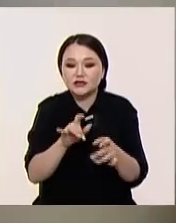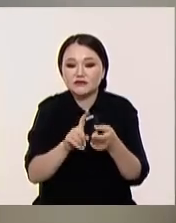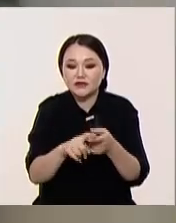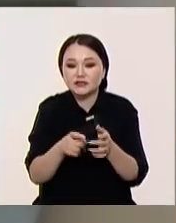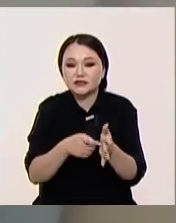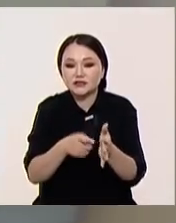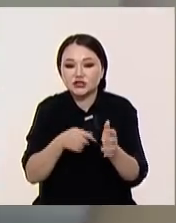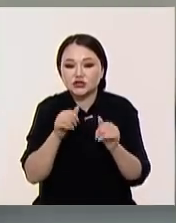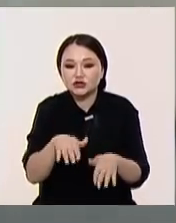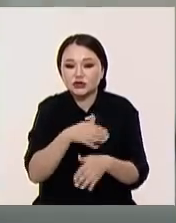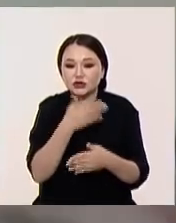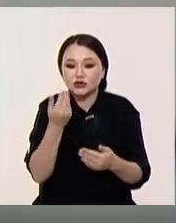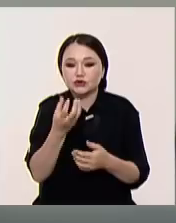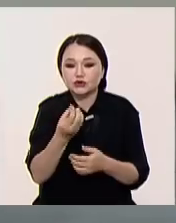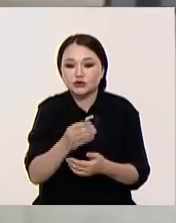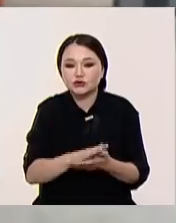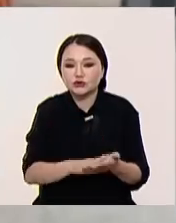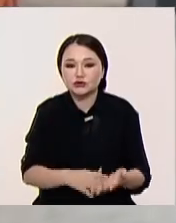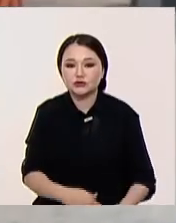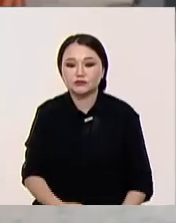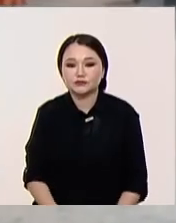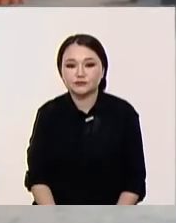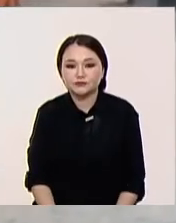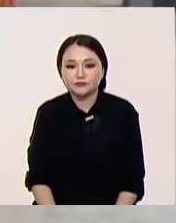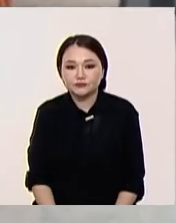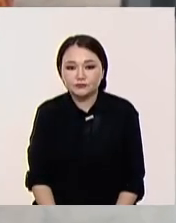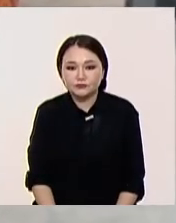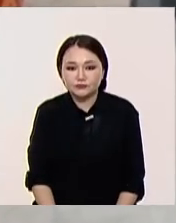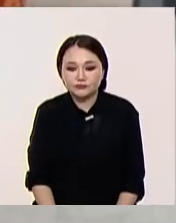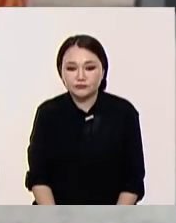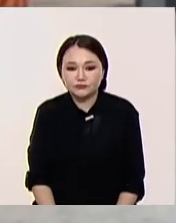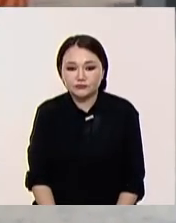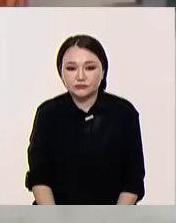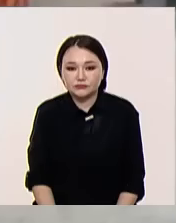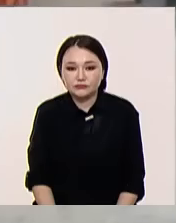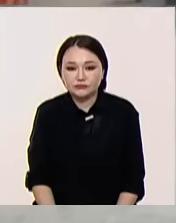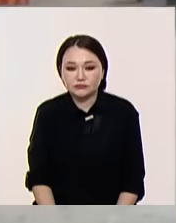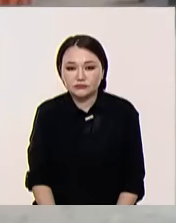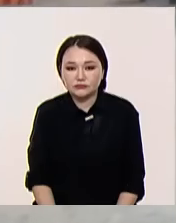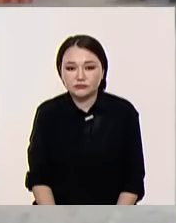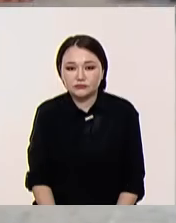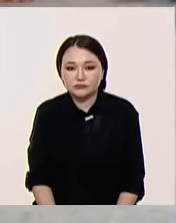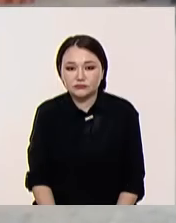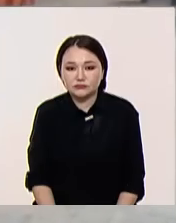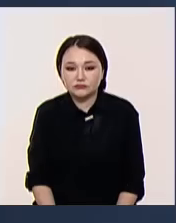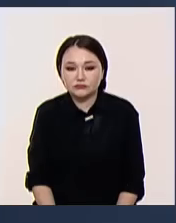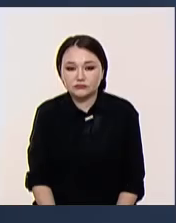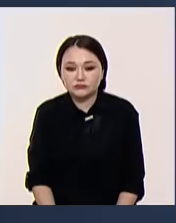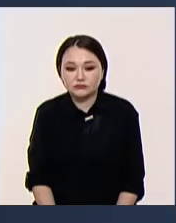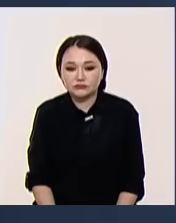тергеудің шешімі шыққан жоқ. Махаббат Нұржанқызы, Фархат Шаткам, Информбюро, Маңғыстау облысы.